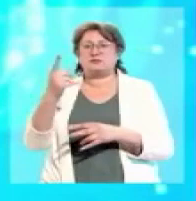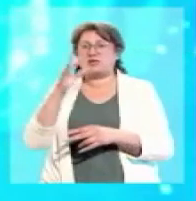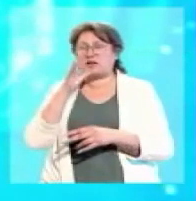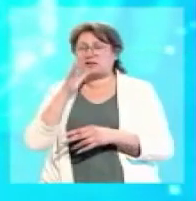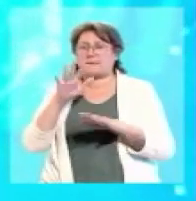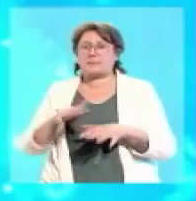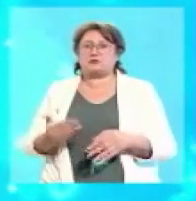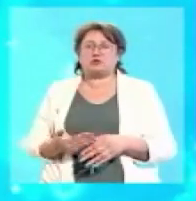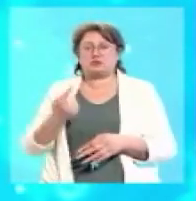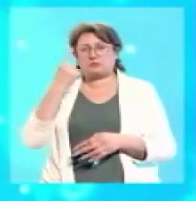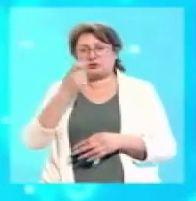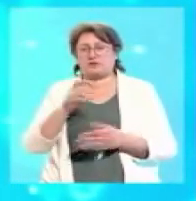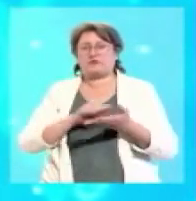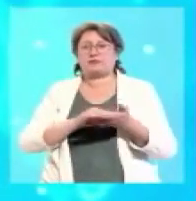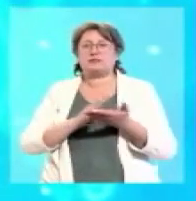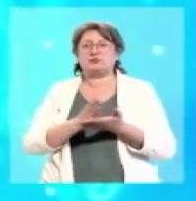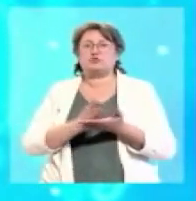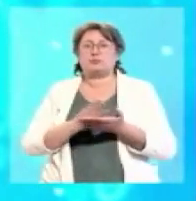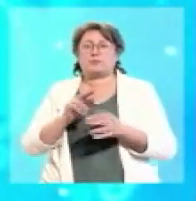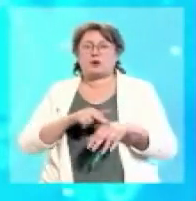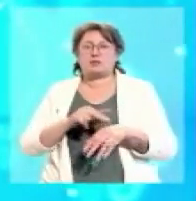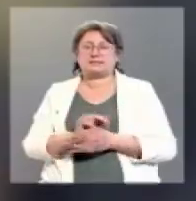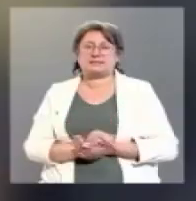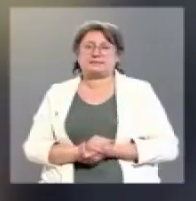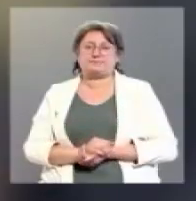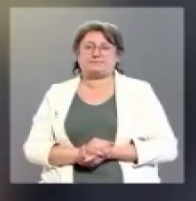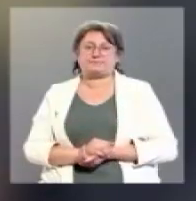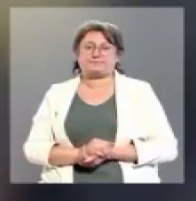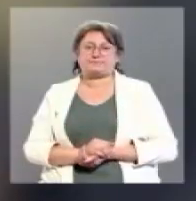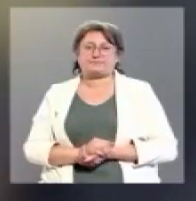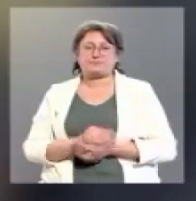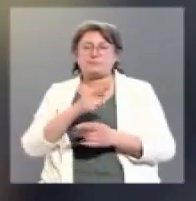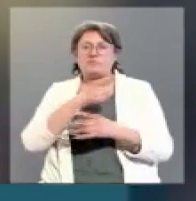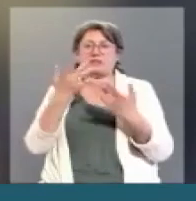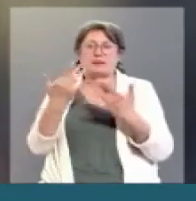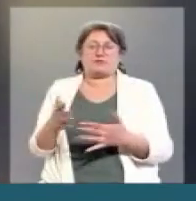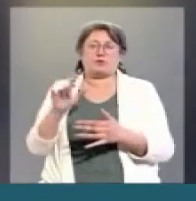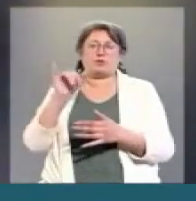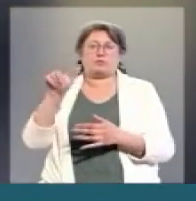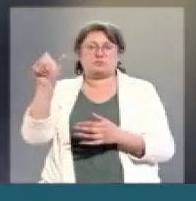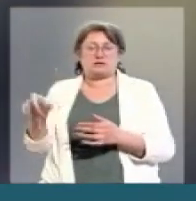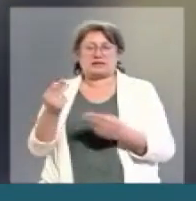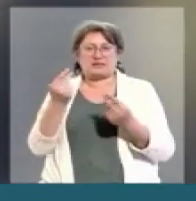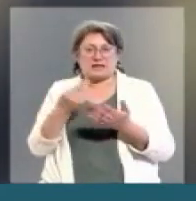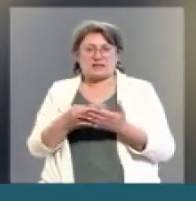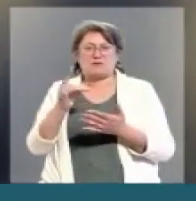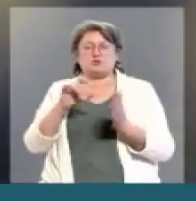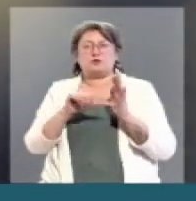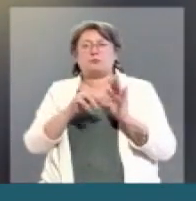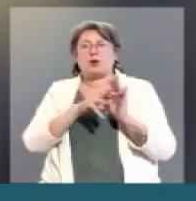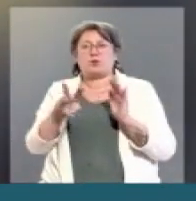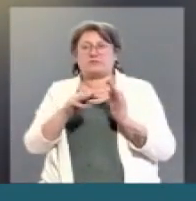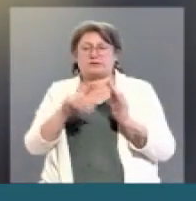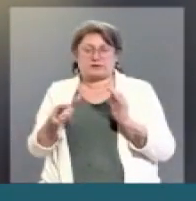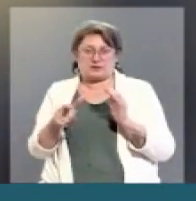21-летний местный житель, сообщает пресс-служба департамента полиции. Вымогатели требовали у него денежные средства в размере 6